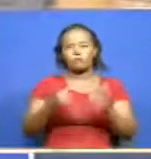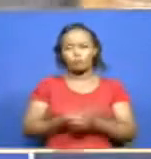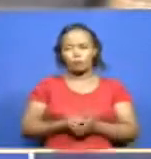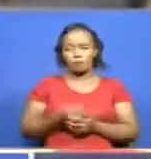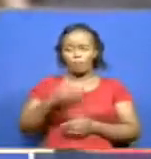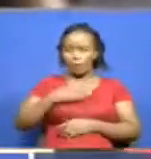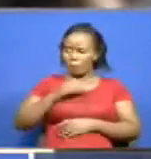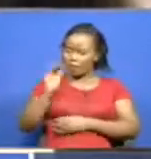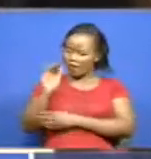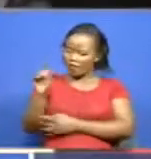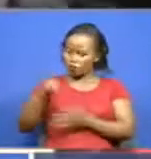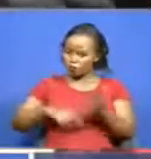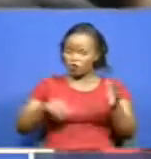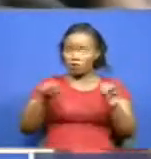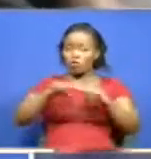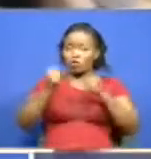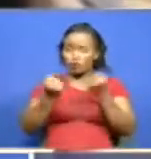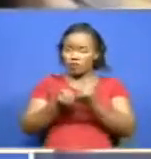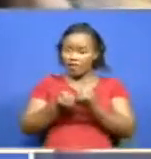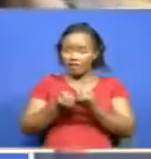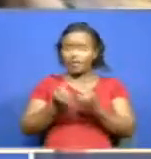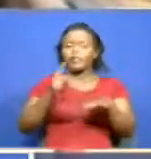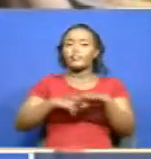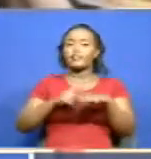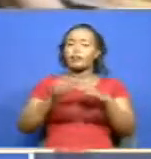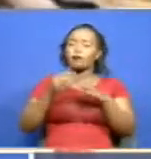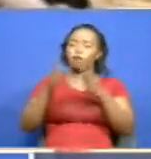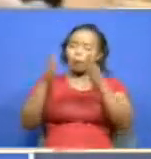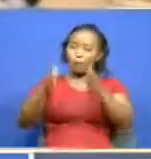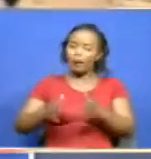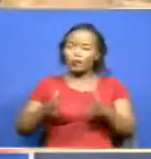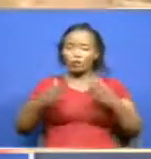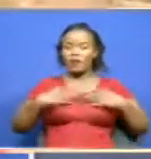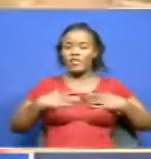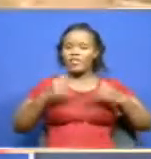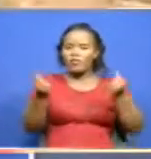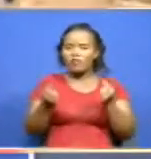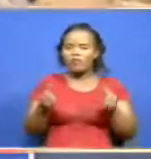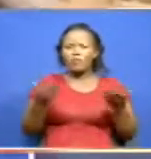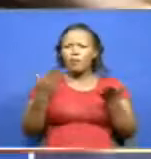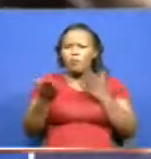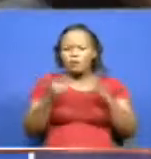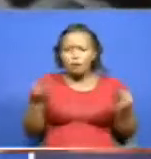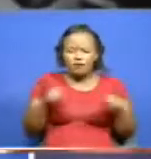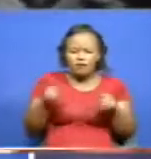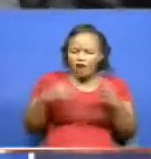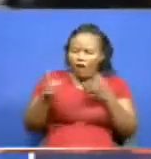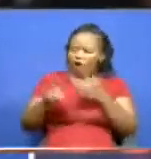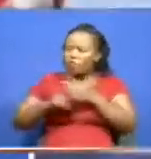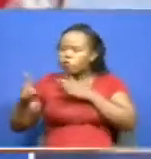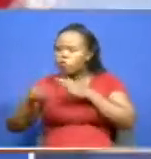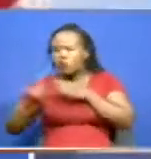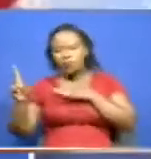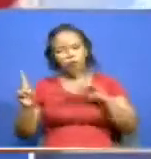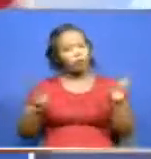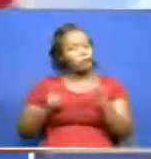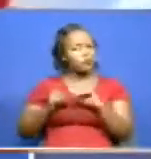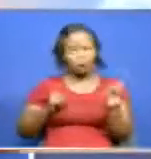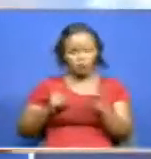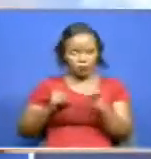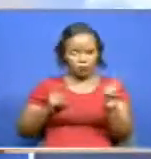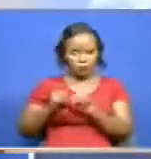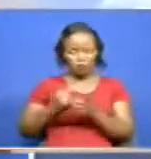atachukuliwa asaidike kimatibabu, akirudi nyumbani asiogopewe kwa sababu pale alipotoka hakutoka bila.